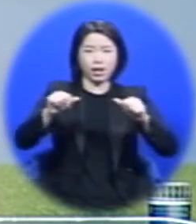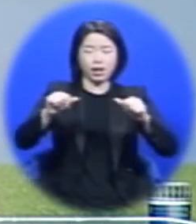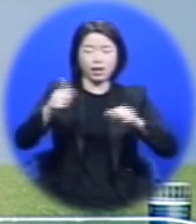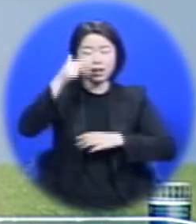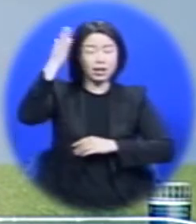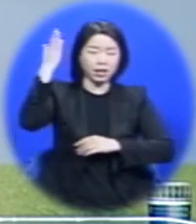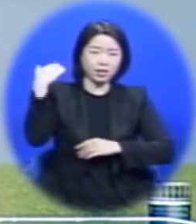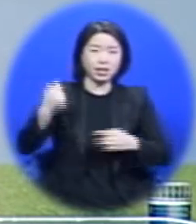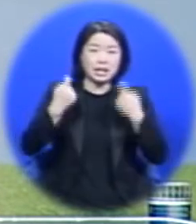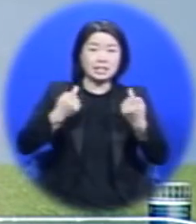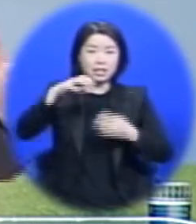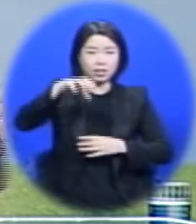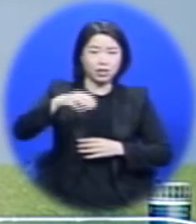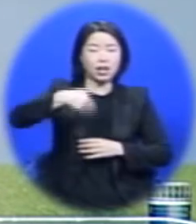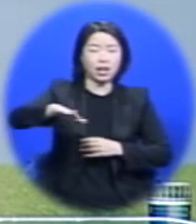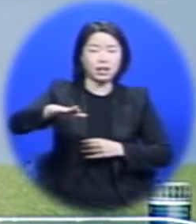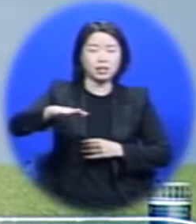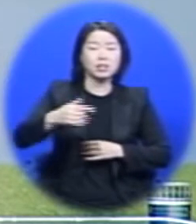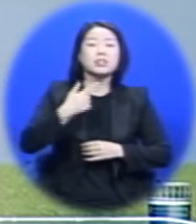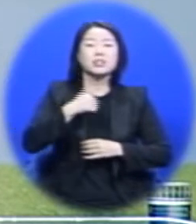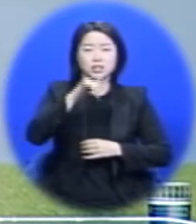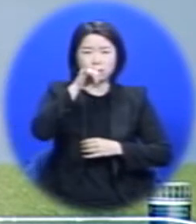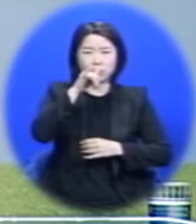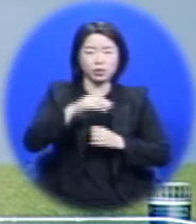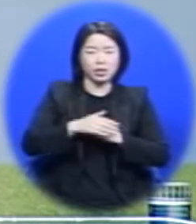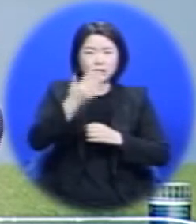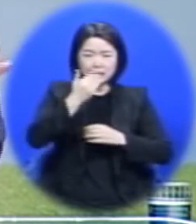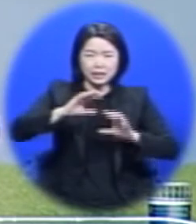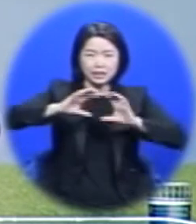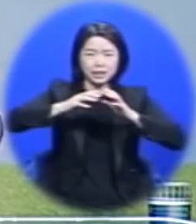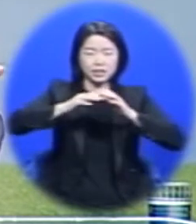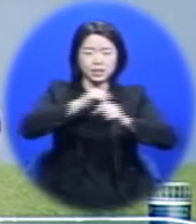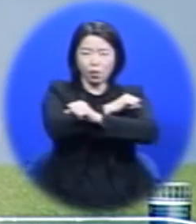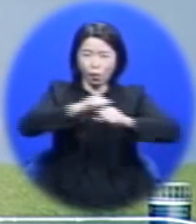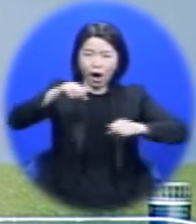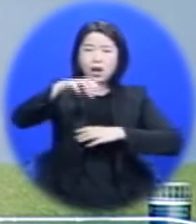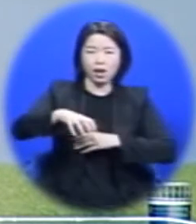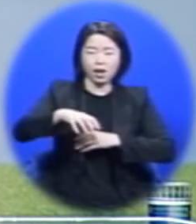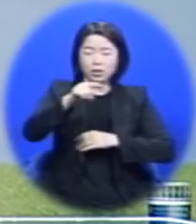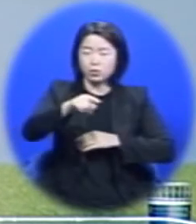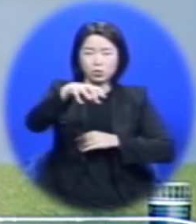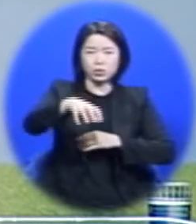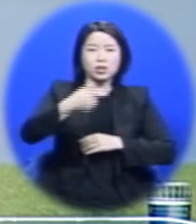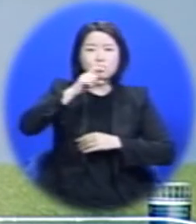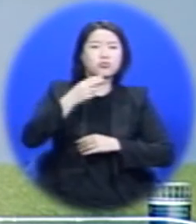때 가봤어요. 이스라엘의 광야를. 그 이스라엘의 광야를 말합니다. 그곳에는 물이